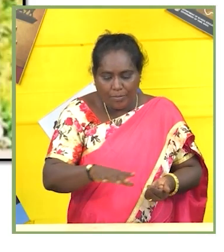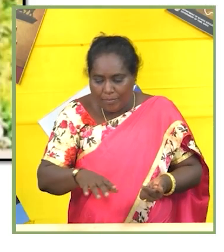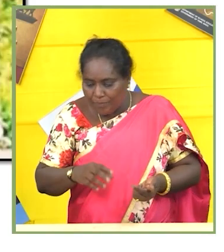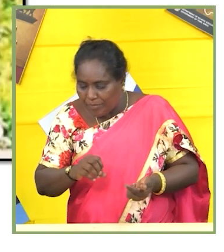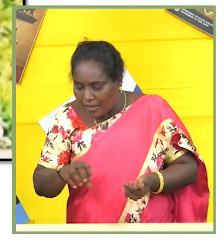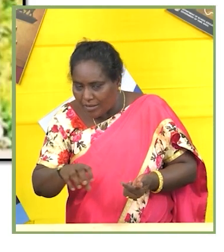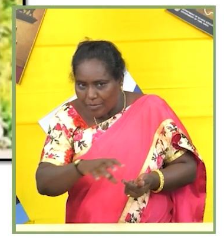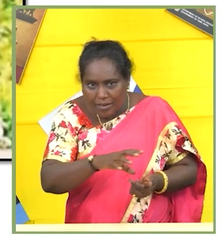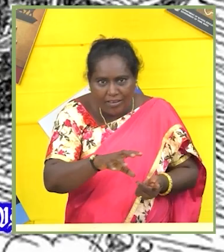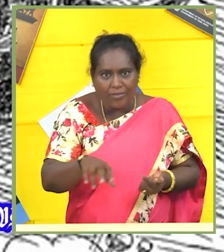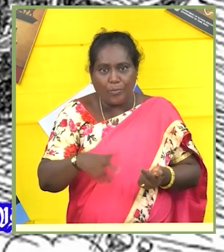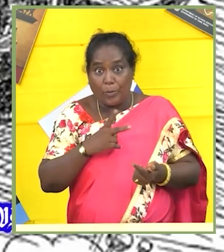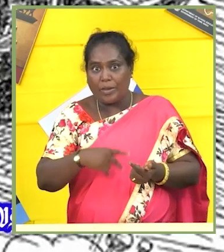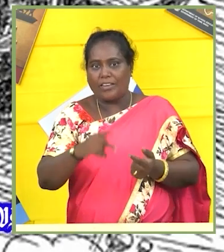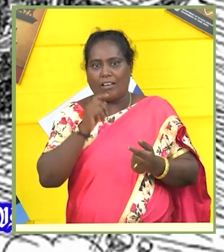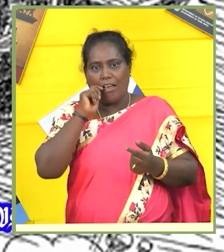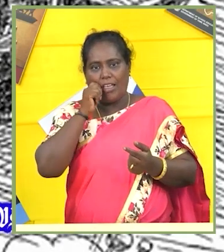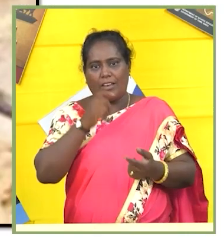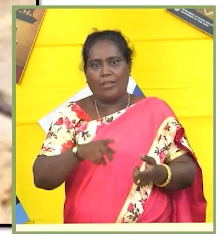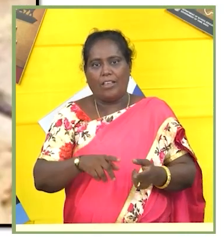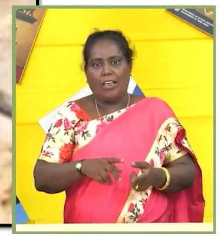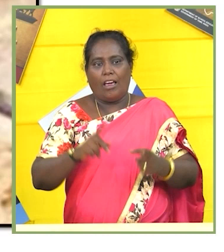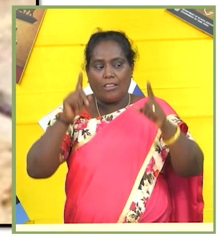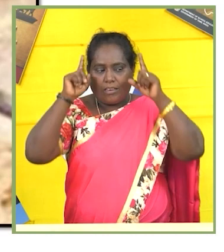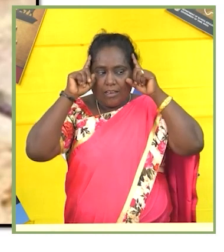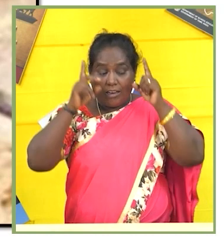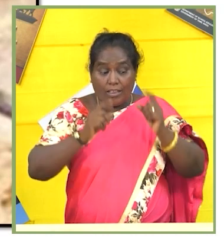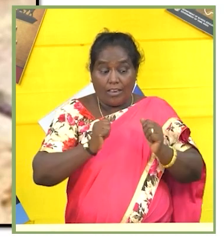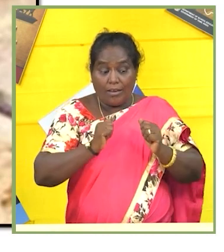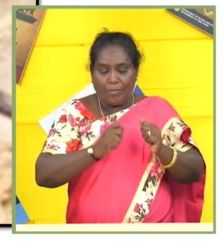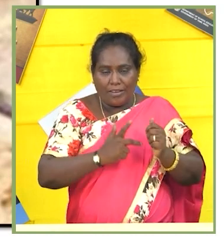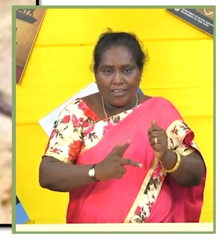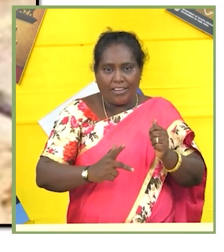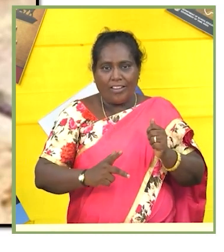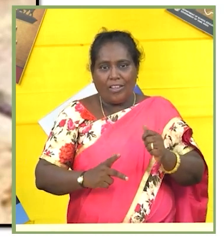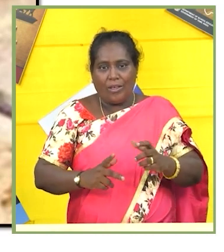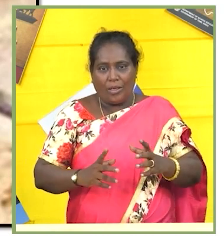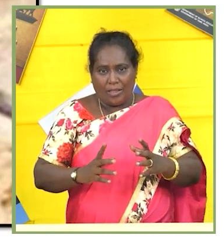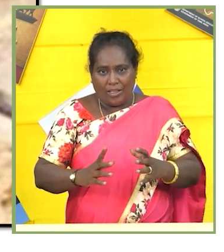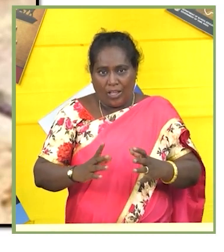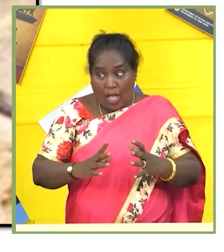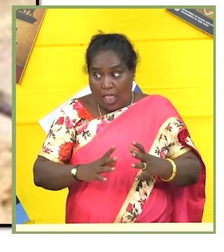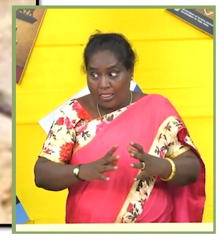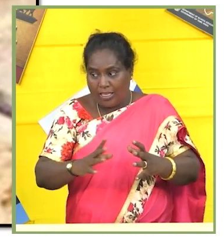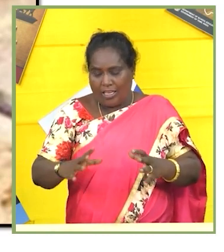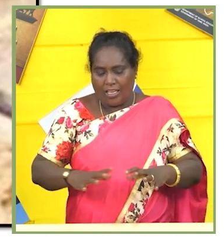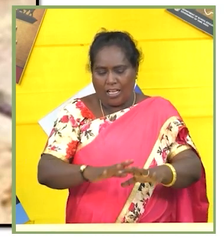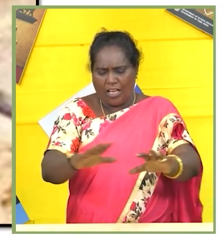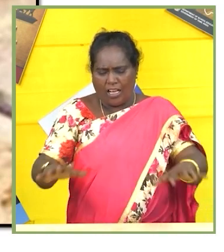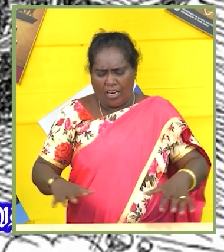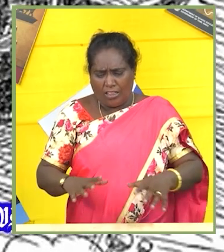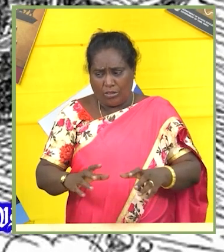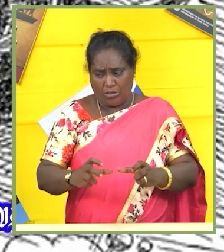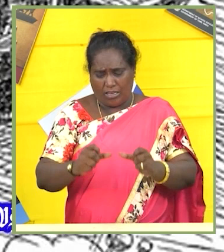சாடுபவை, மாறு ஏற்று சிலைப்பவை, மண்டி பாய்பவையாய், துளங்கு இமிழ் நல் ஏற்றினம்